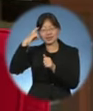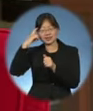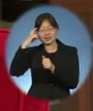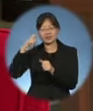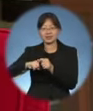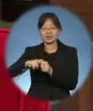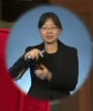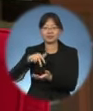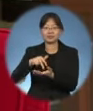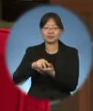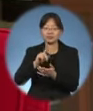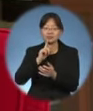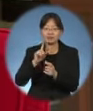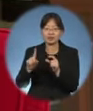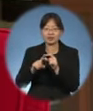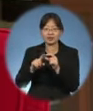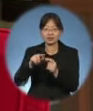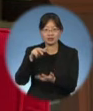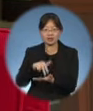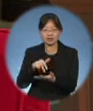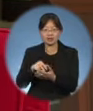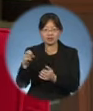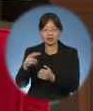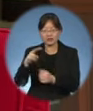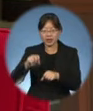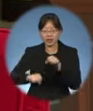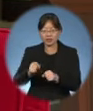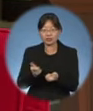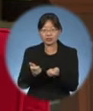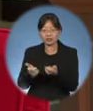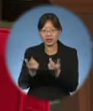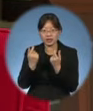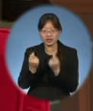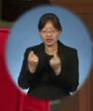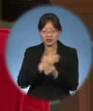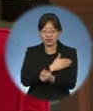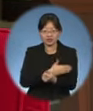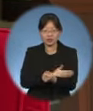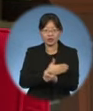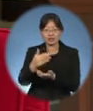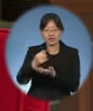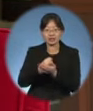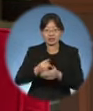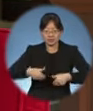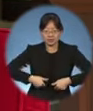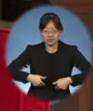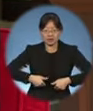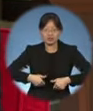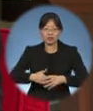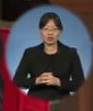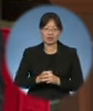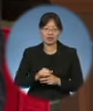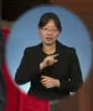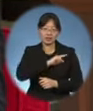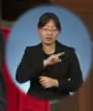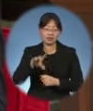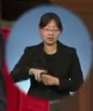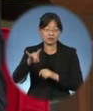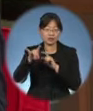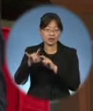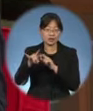인지적인 또한 언어적인 그리고 행동 조절과 같은 그런 능력들이 이제 획득이 돼야 되는데요. 가장